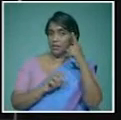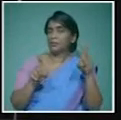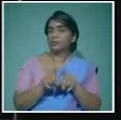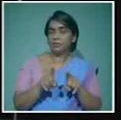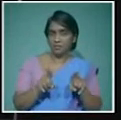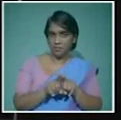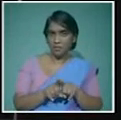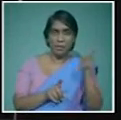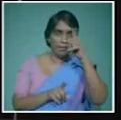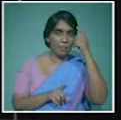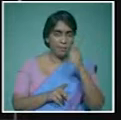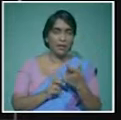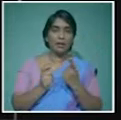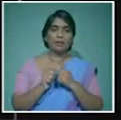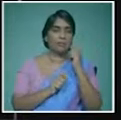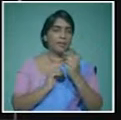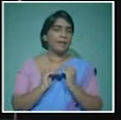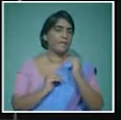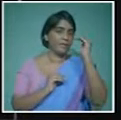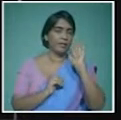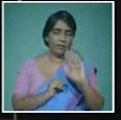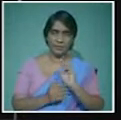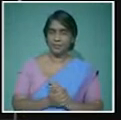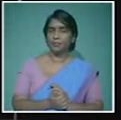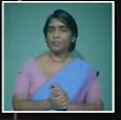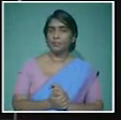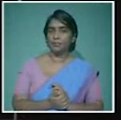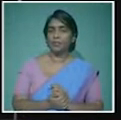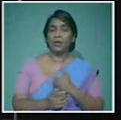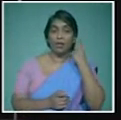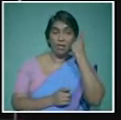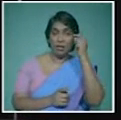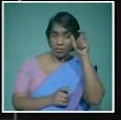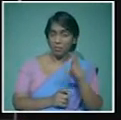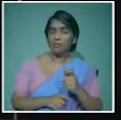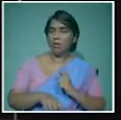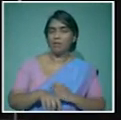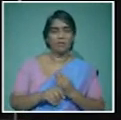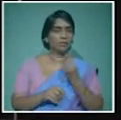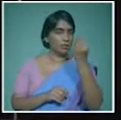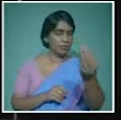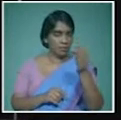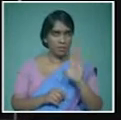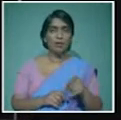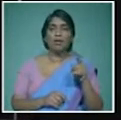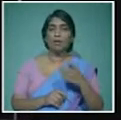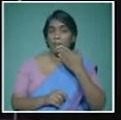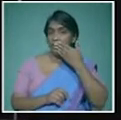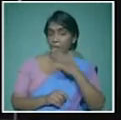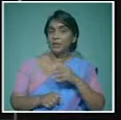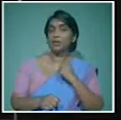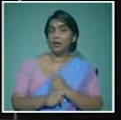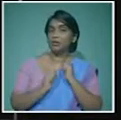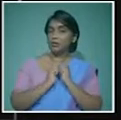අනුව වැටුපා දීමනා ඉහළ නැංවීම කළ යුතුව තියෙනවා. දක්ෂයාට තැන ලබාදීම තුළින් පළපුරුදු